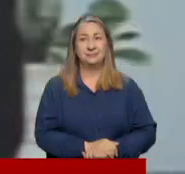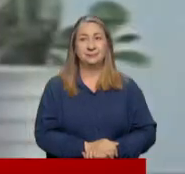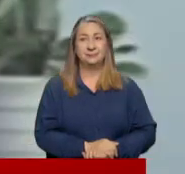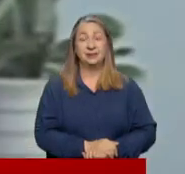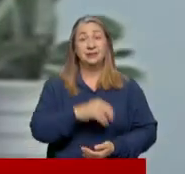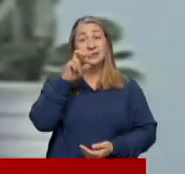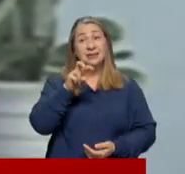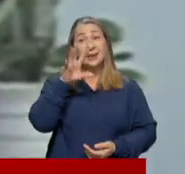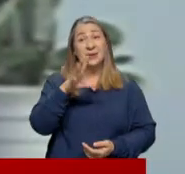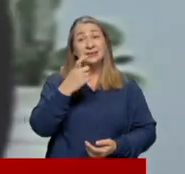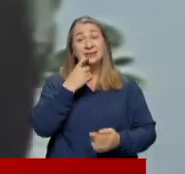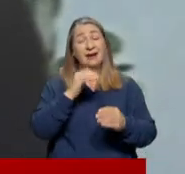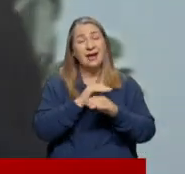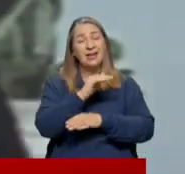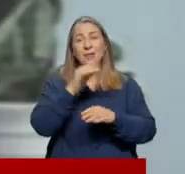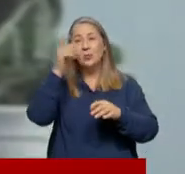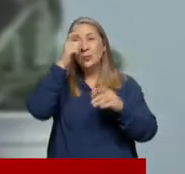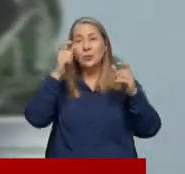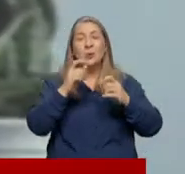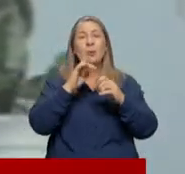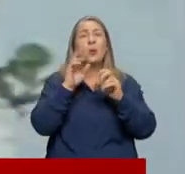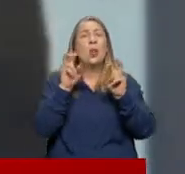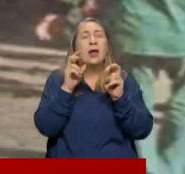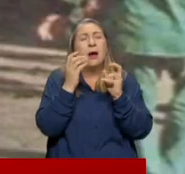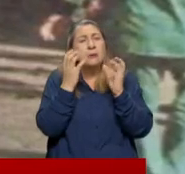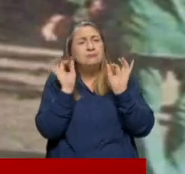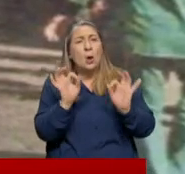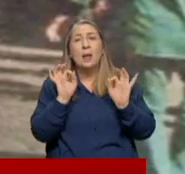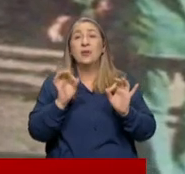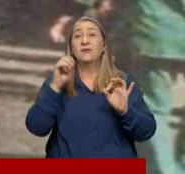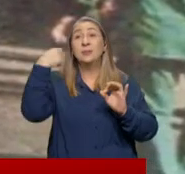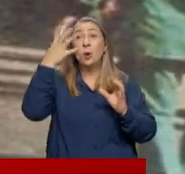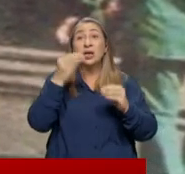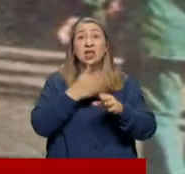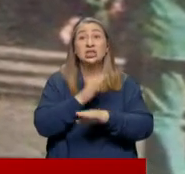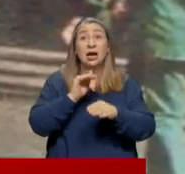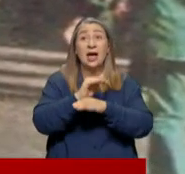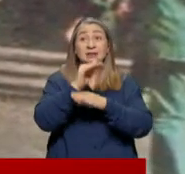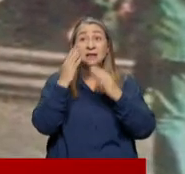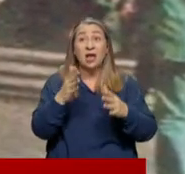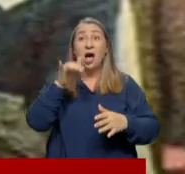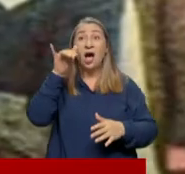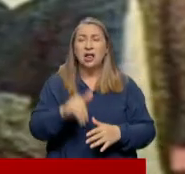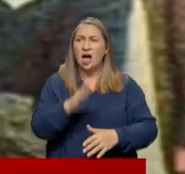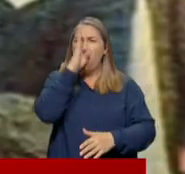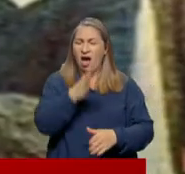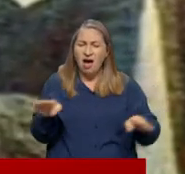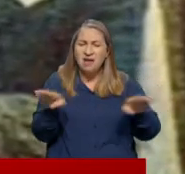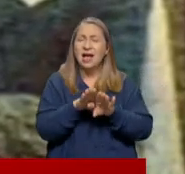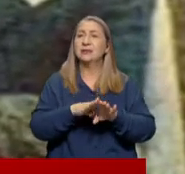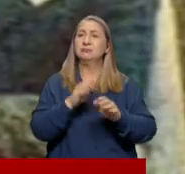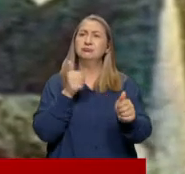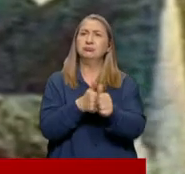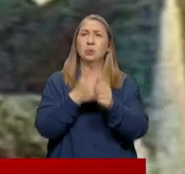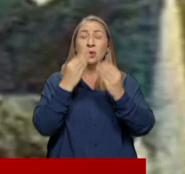şart 85 yıllık hayatında ülke meselelerine duyarlı filmlerinde olduğu gibi gerçek hayatında da hak ve adaletin yanında